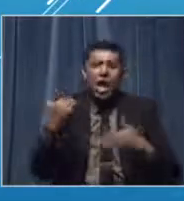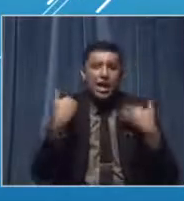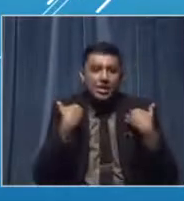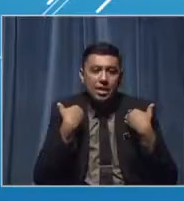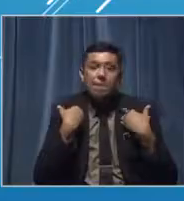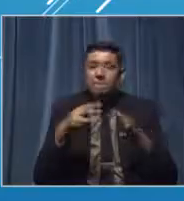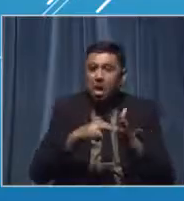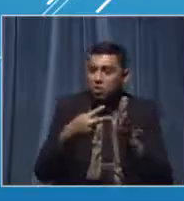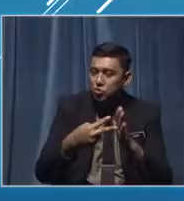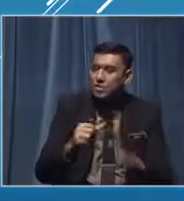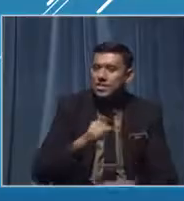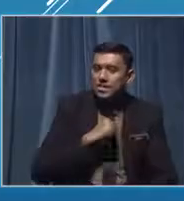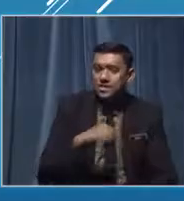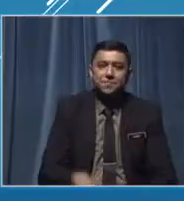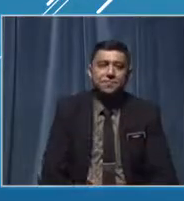maksud tersendiri.